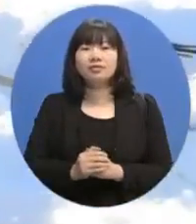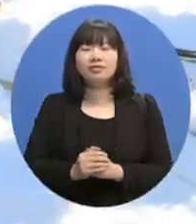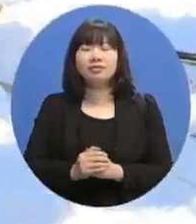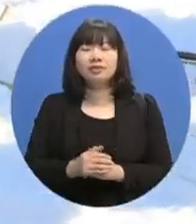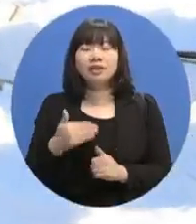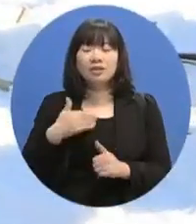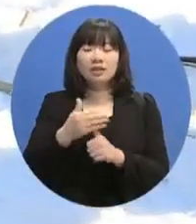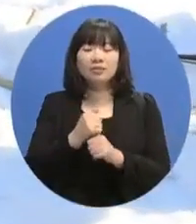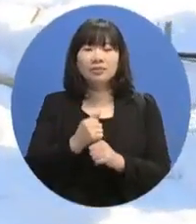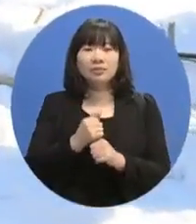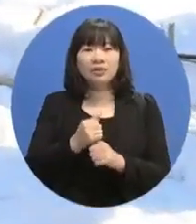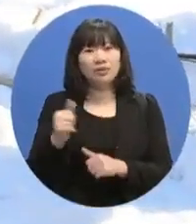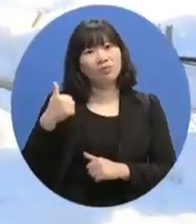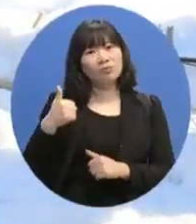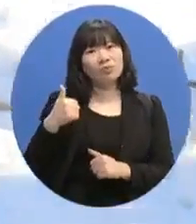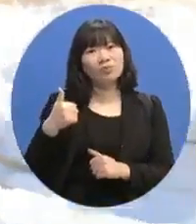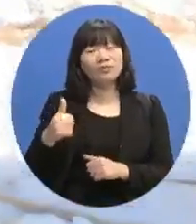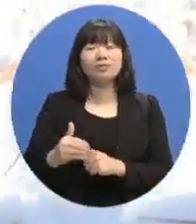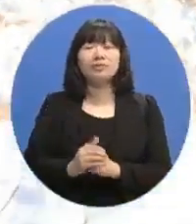나자고 매뇽치.